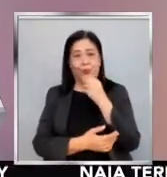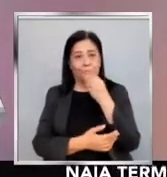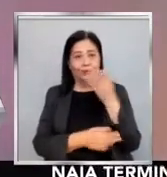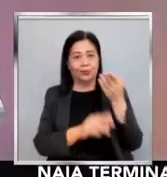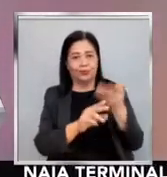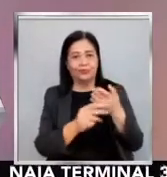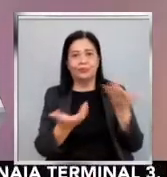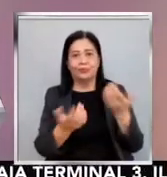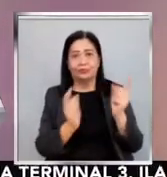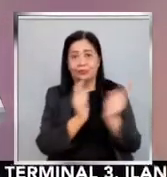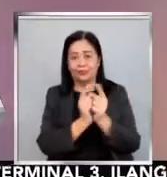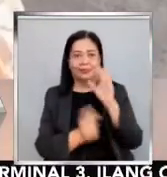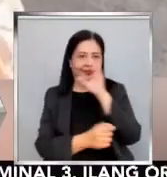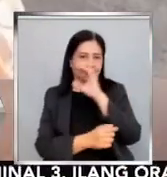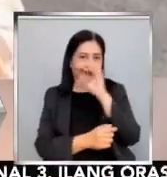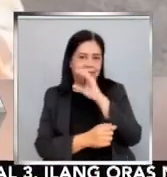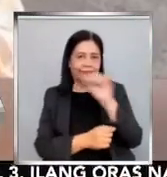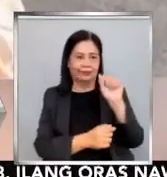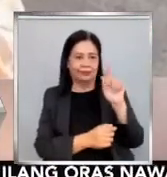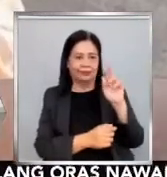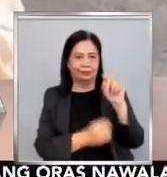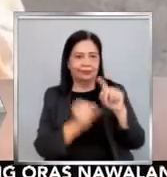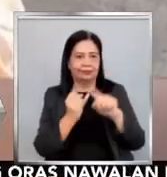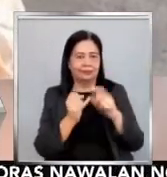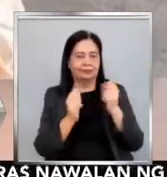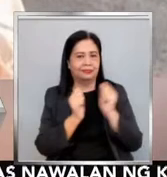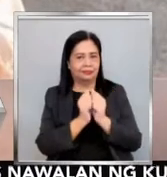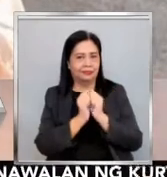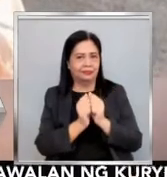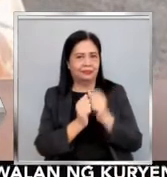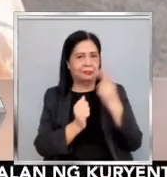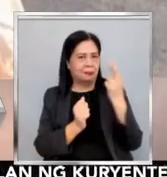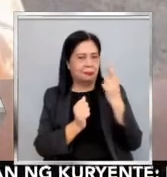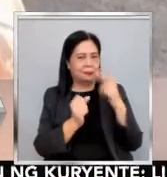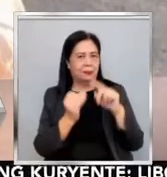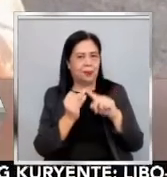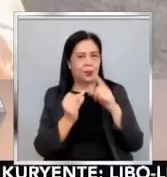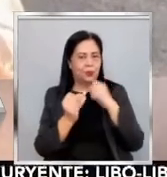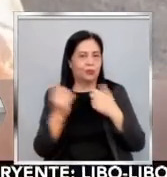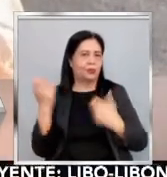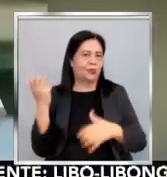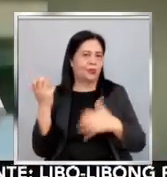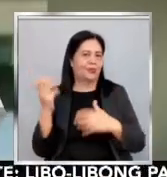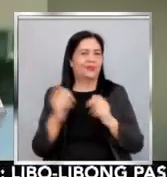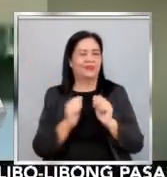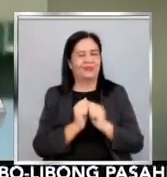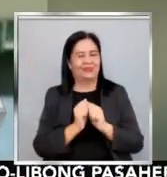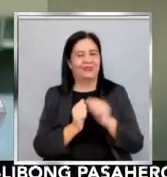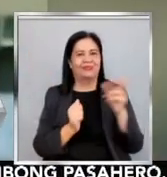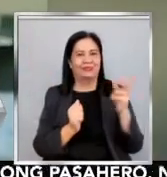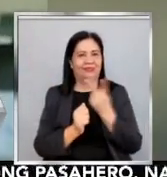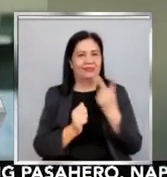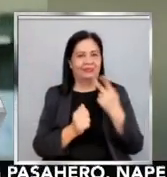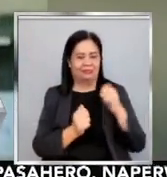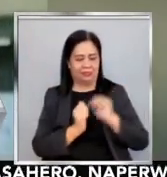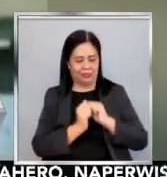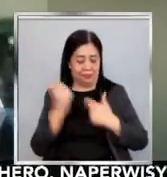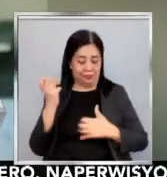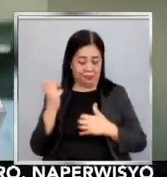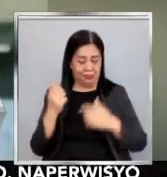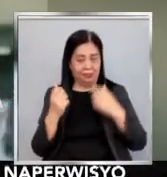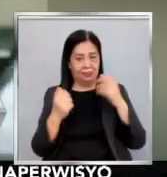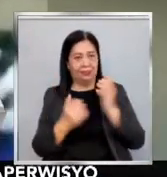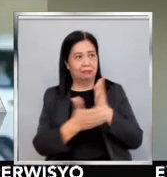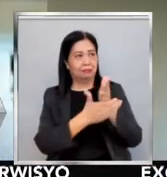City. Si Albert at ang travel buddy / best friend niyang gitara. Huwag ka dahil ang kanilang samahan kung saan-saan na